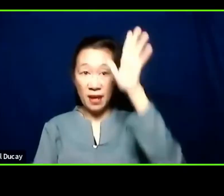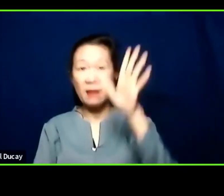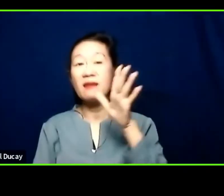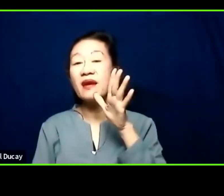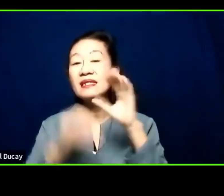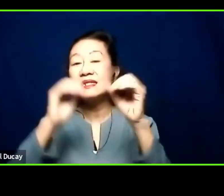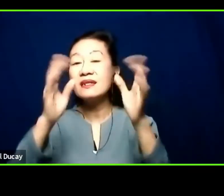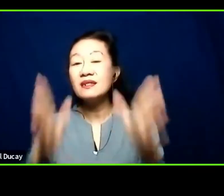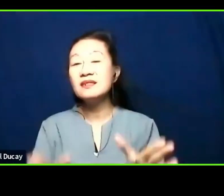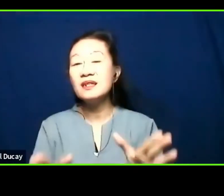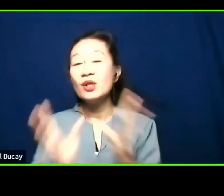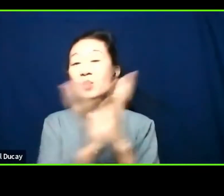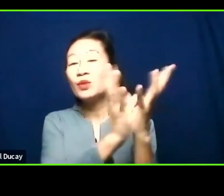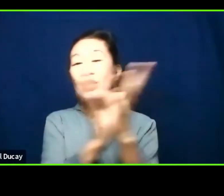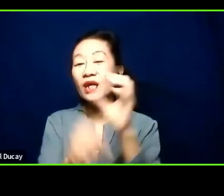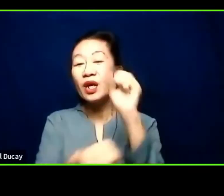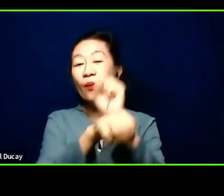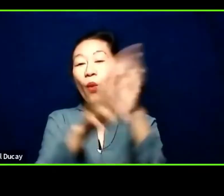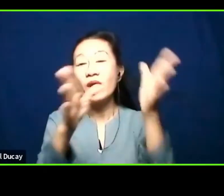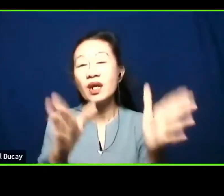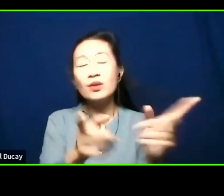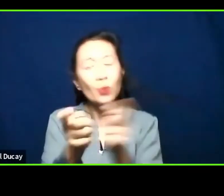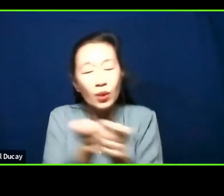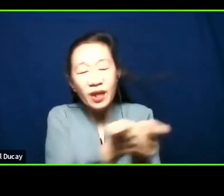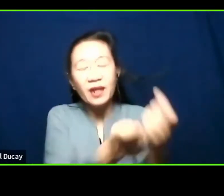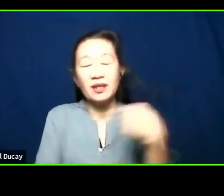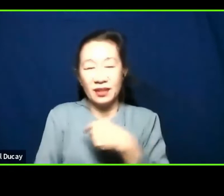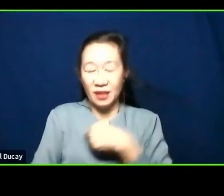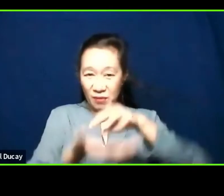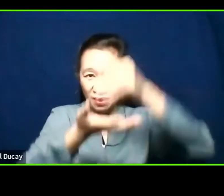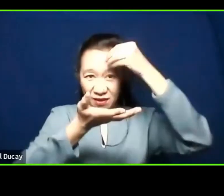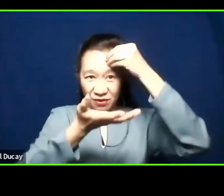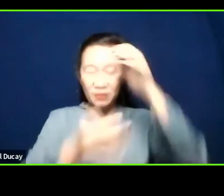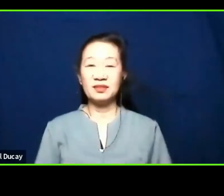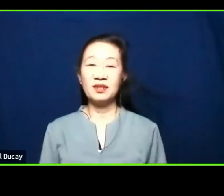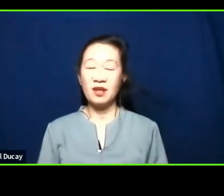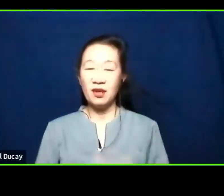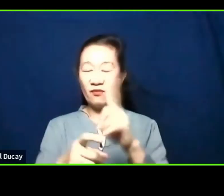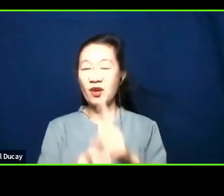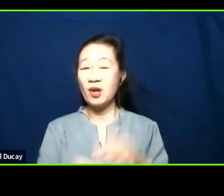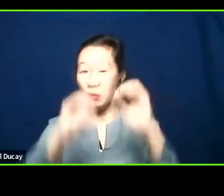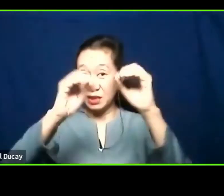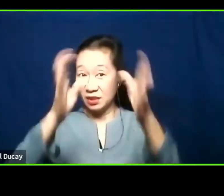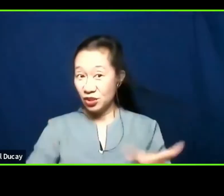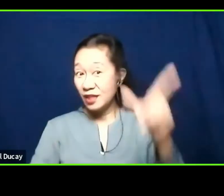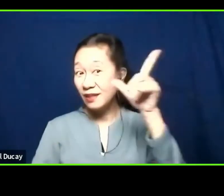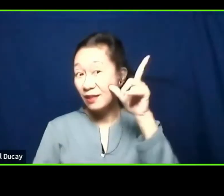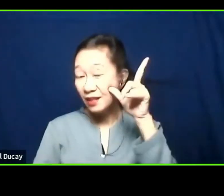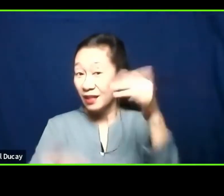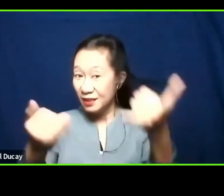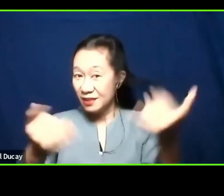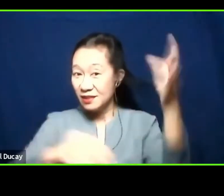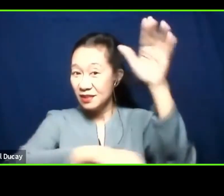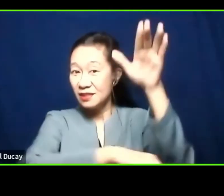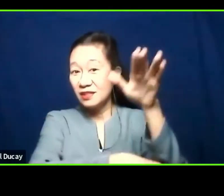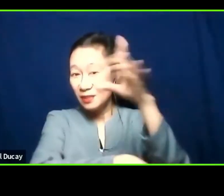at community workers, sama-sama po tayong matuto kay Teacher Landa ngayong araw na ito at huwag